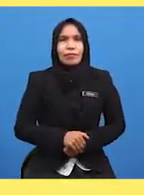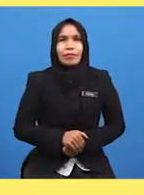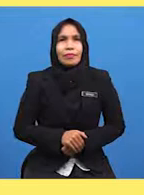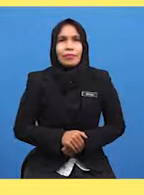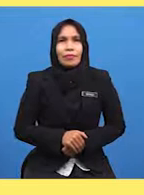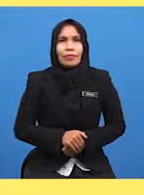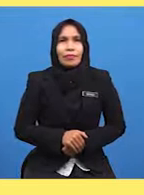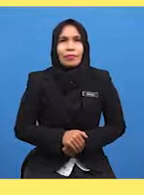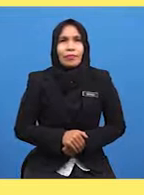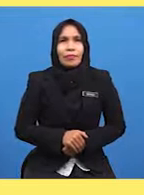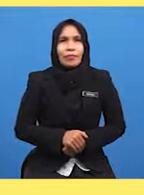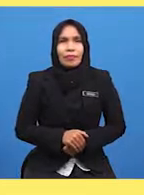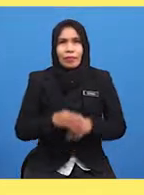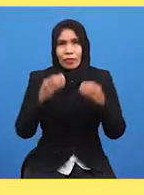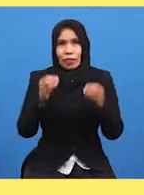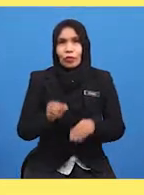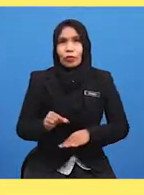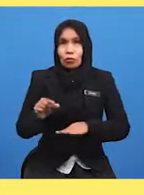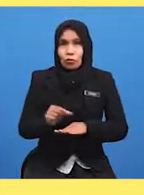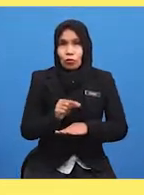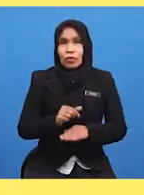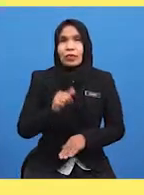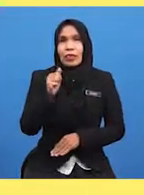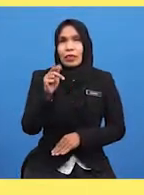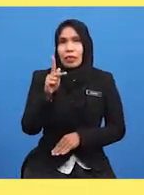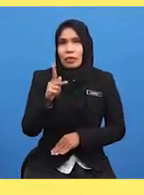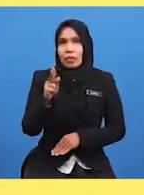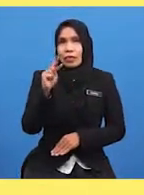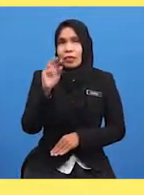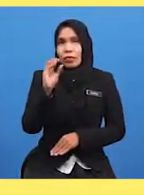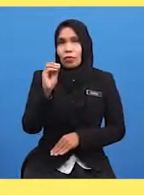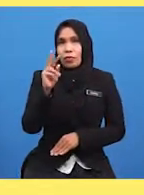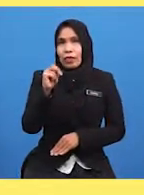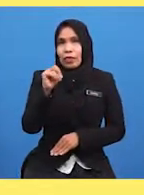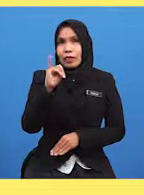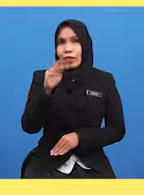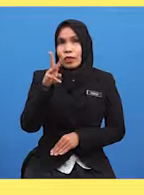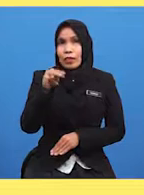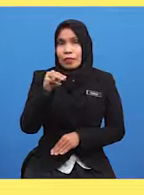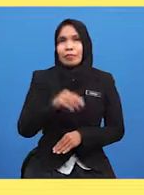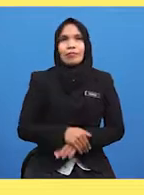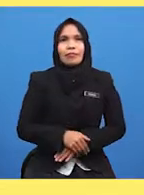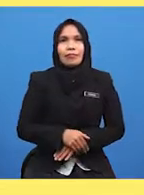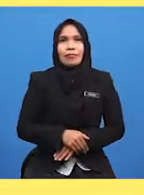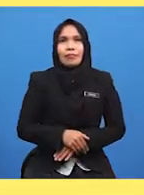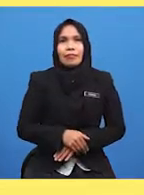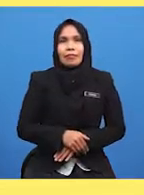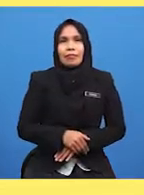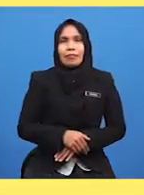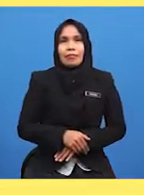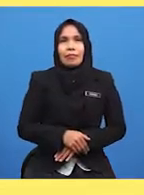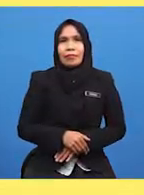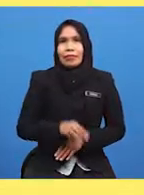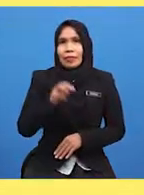sini cek gu menggunakan akronim mani perut kaca pelik bunyinya khas